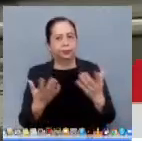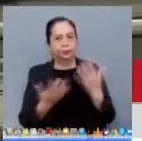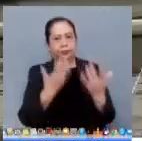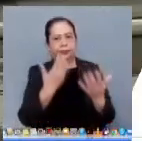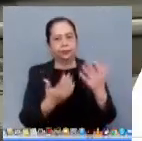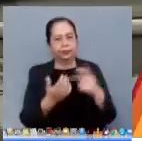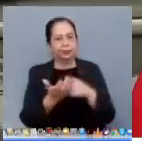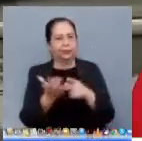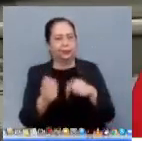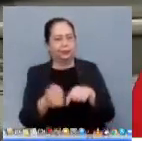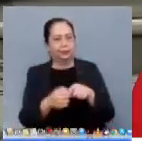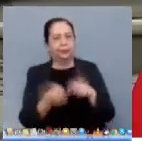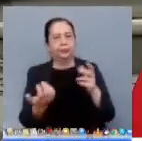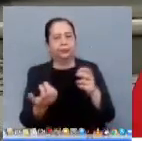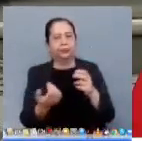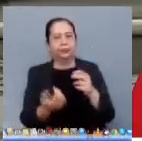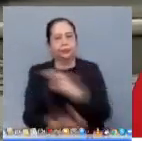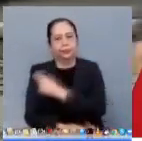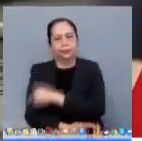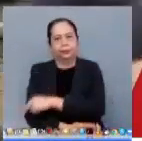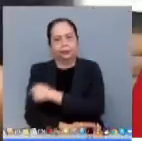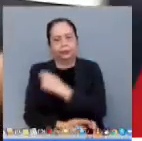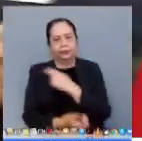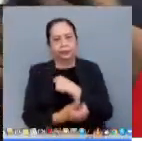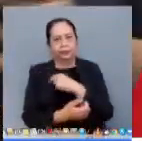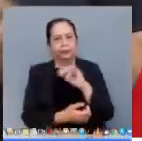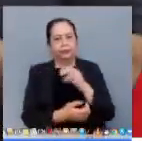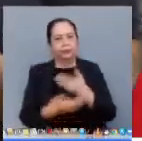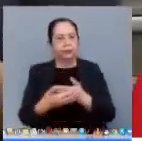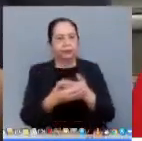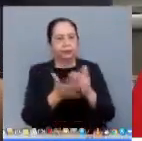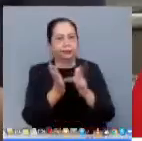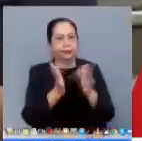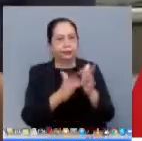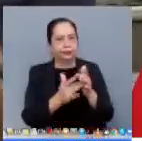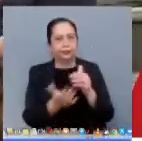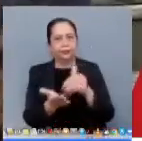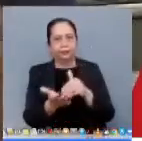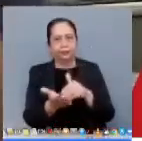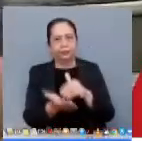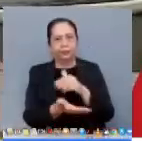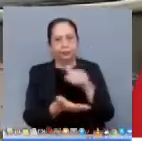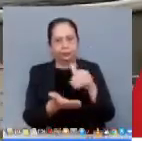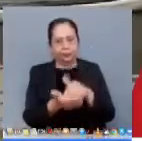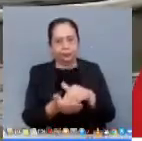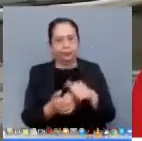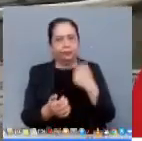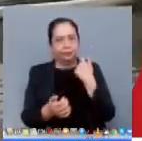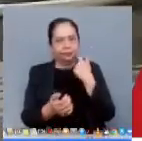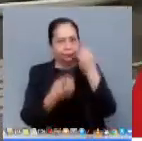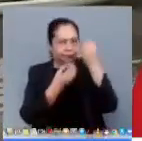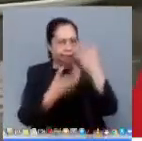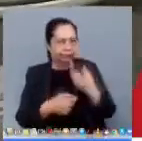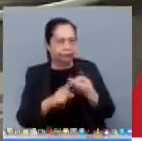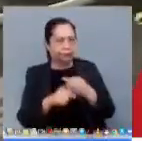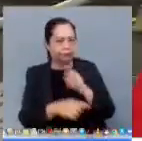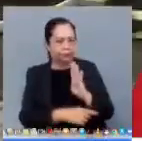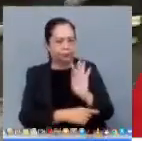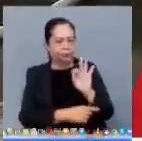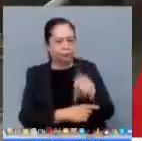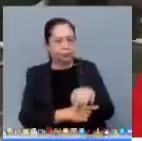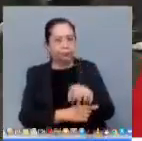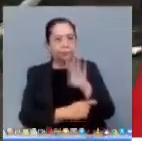of the Infant Jesus Medical Center. At sa ngayon, ayon sa paunang impormasyon na nakuha natin mula sa BFP, 4:44